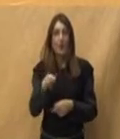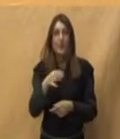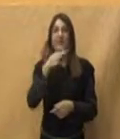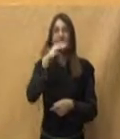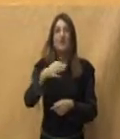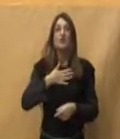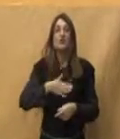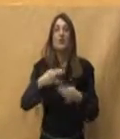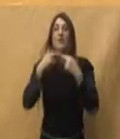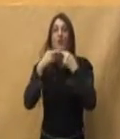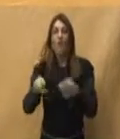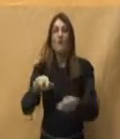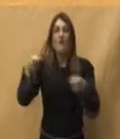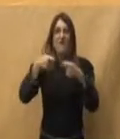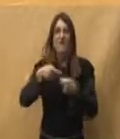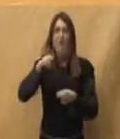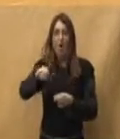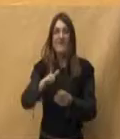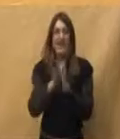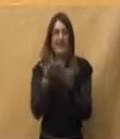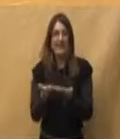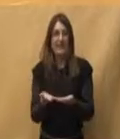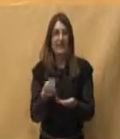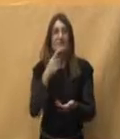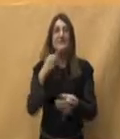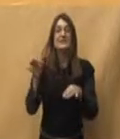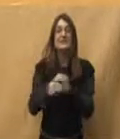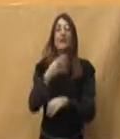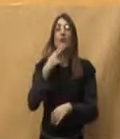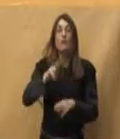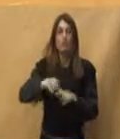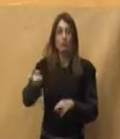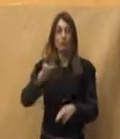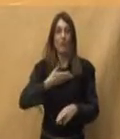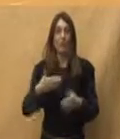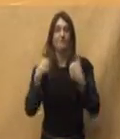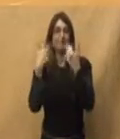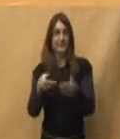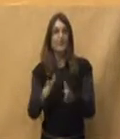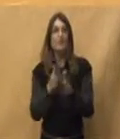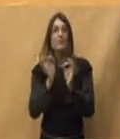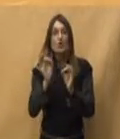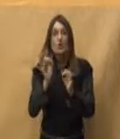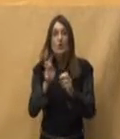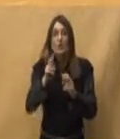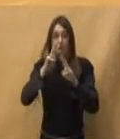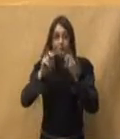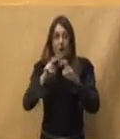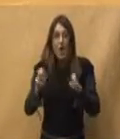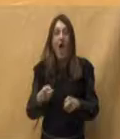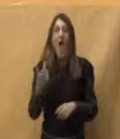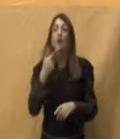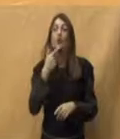nastojali odgovoriti kroz ovu knjigu. Znači, ova knjiga, onaj koji sretnik dobije, moći će dobro proučiti, ali onaj sretnik koji ne